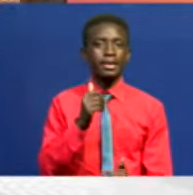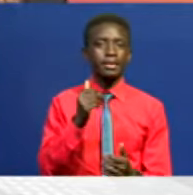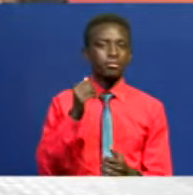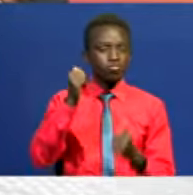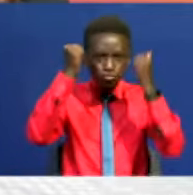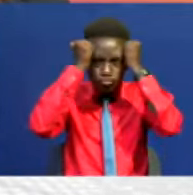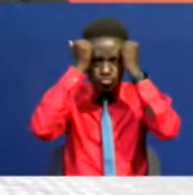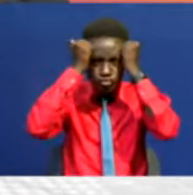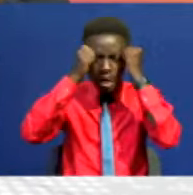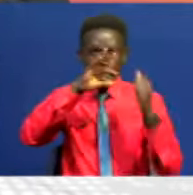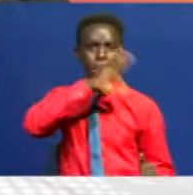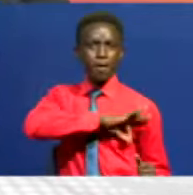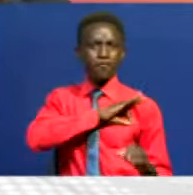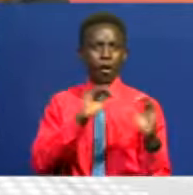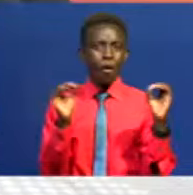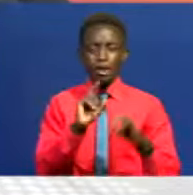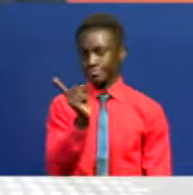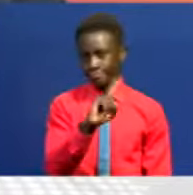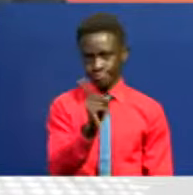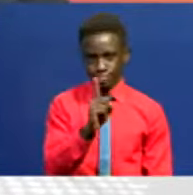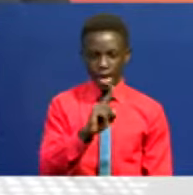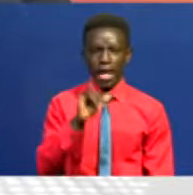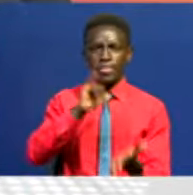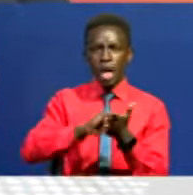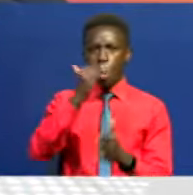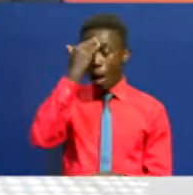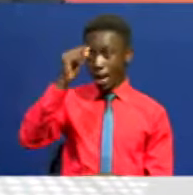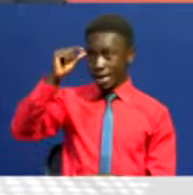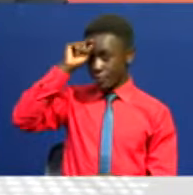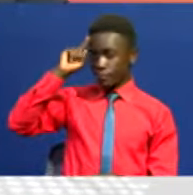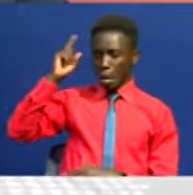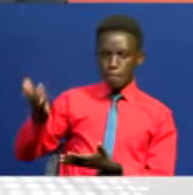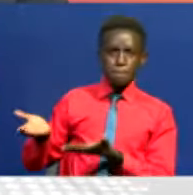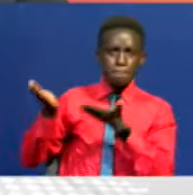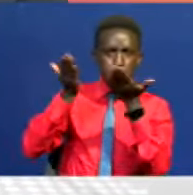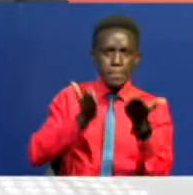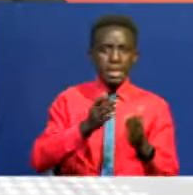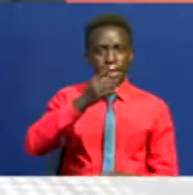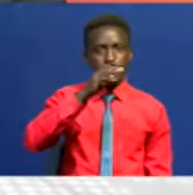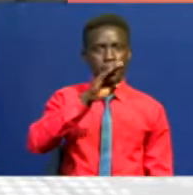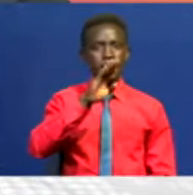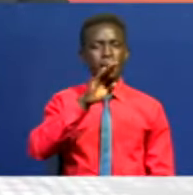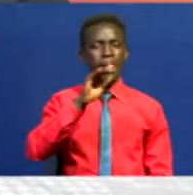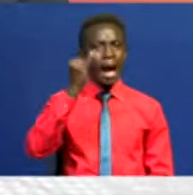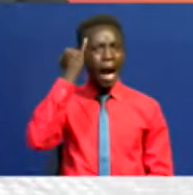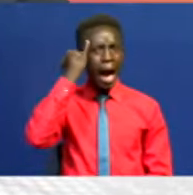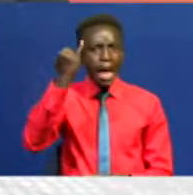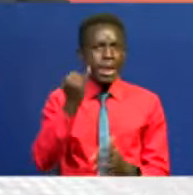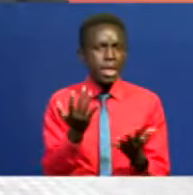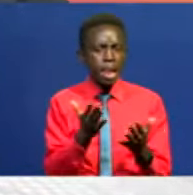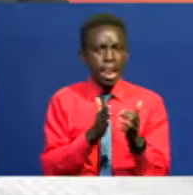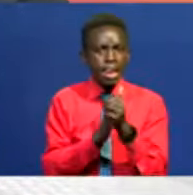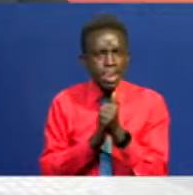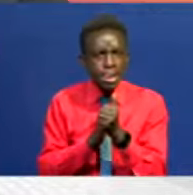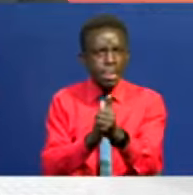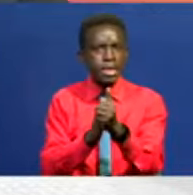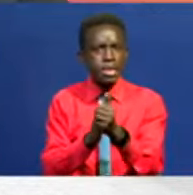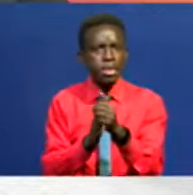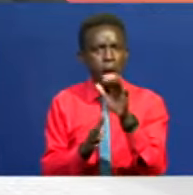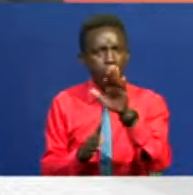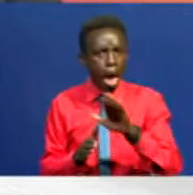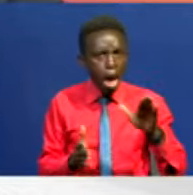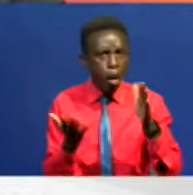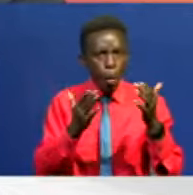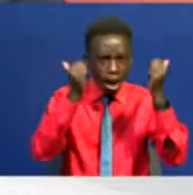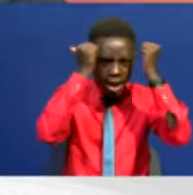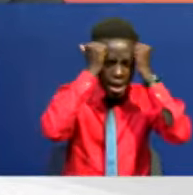mwongozo wa kozi ambazo watu wanastahili kupeana na pia zile area ambazo these courses